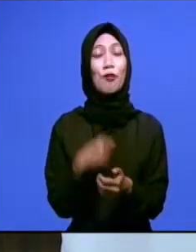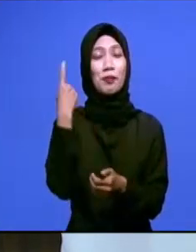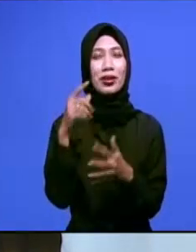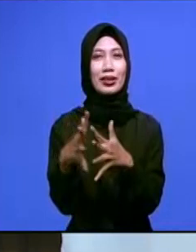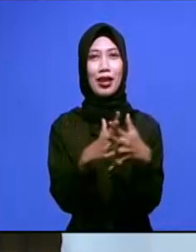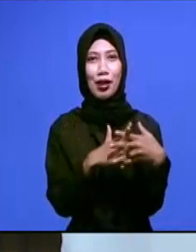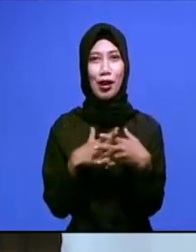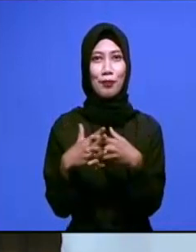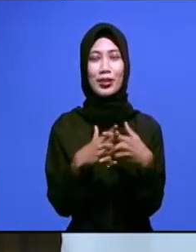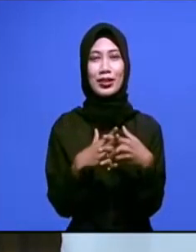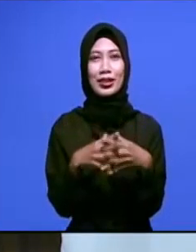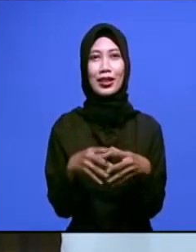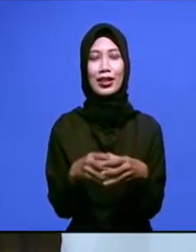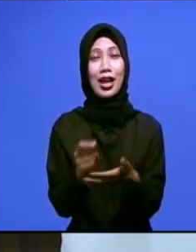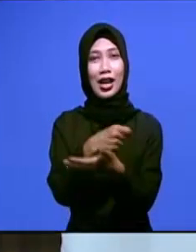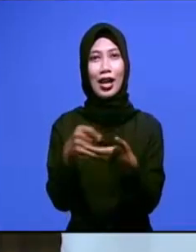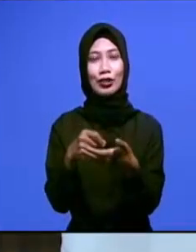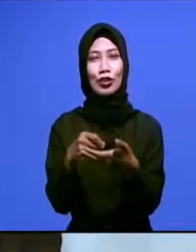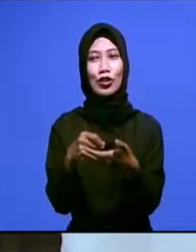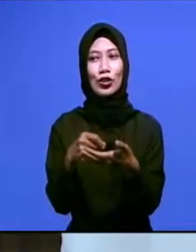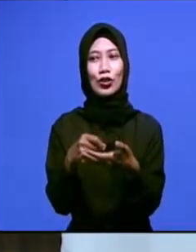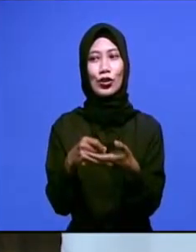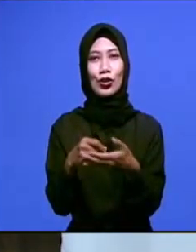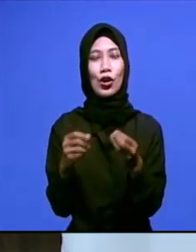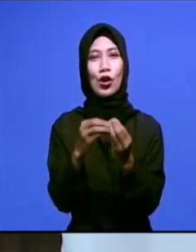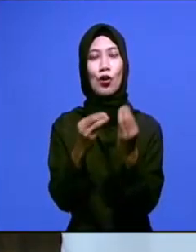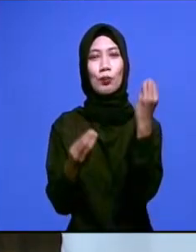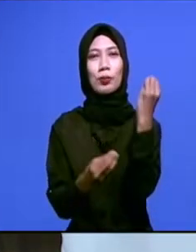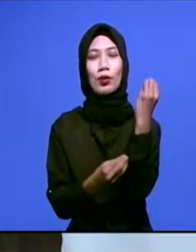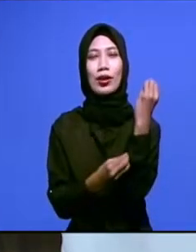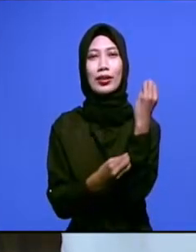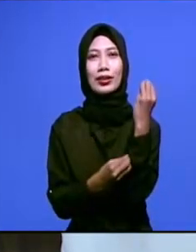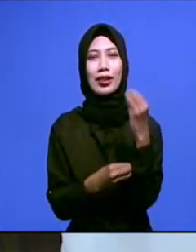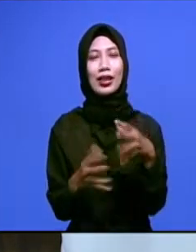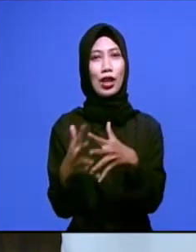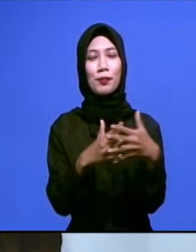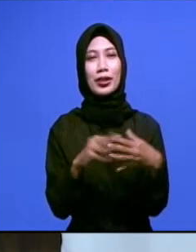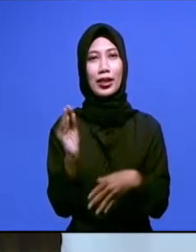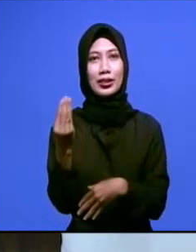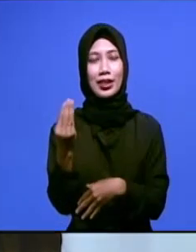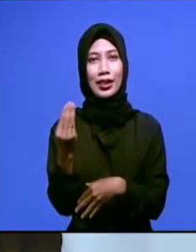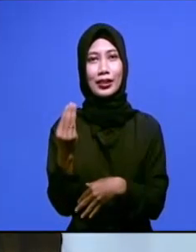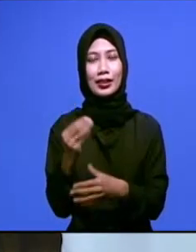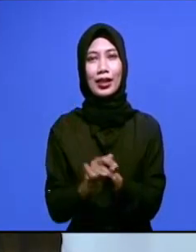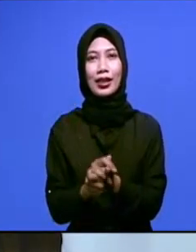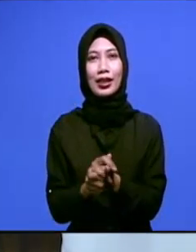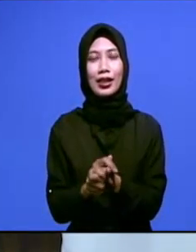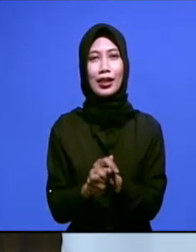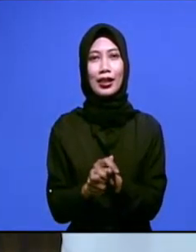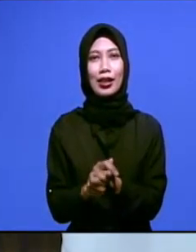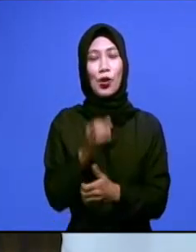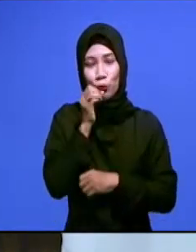Serikat, Kedutaan Besar di Jakarta, dan Konsulat di Surabaya, Medan, dan Bali. Dengan tulus